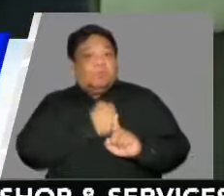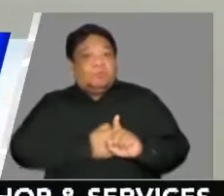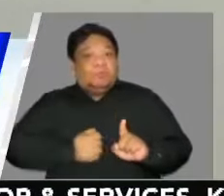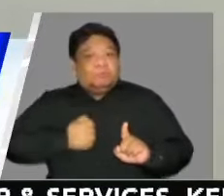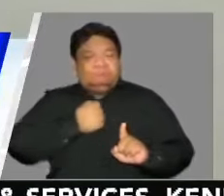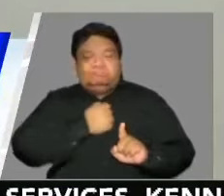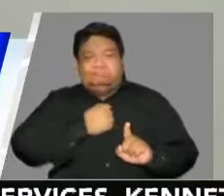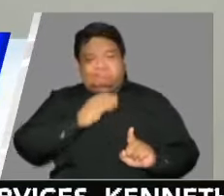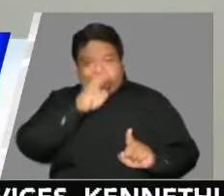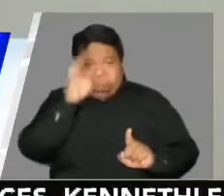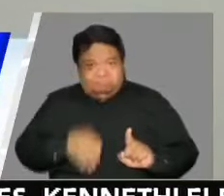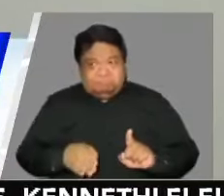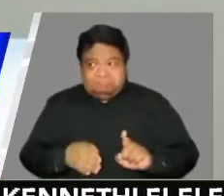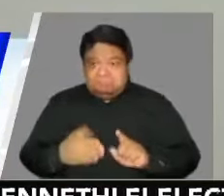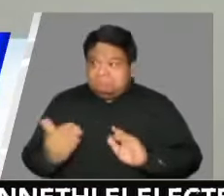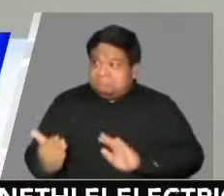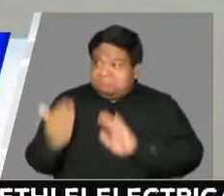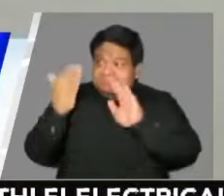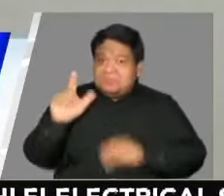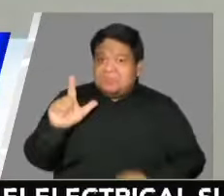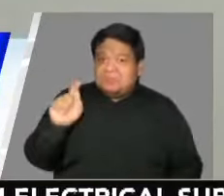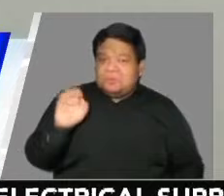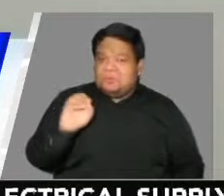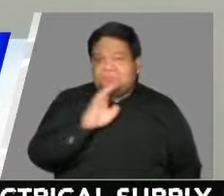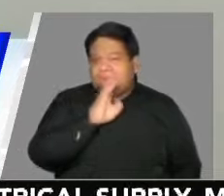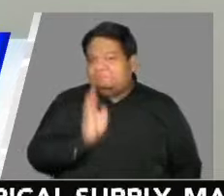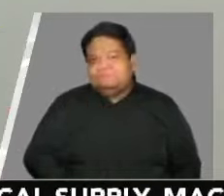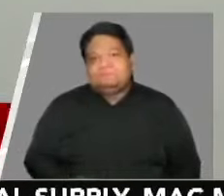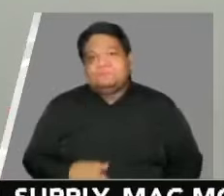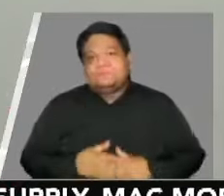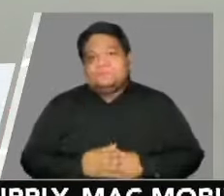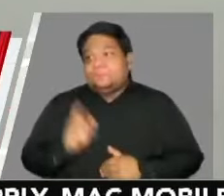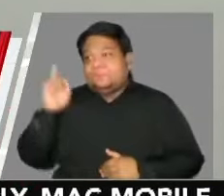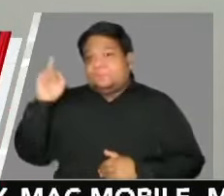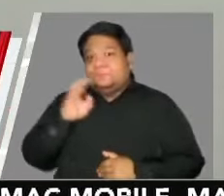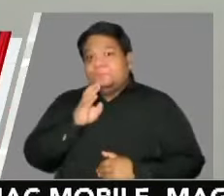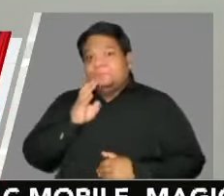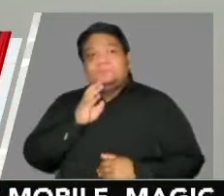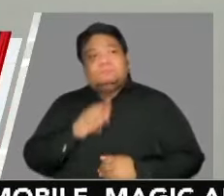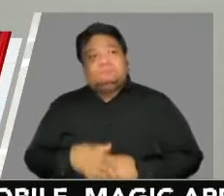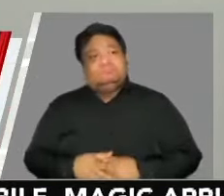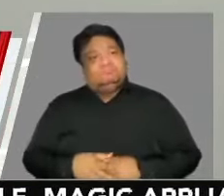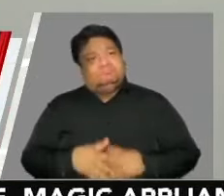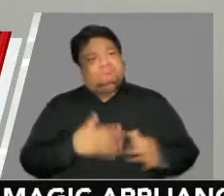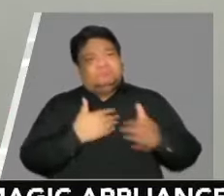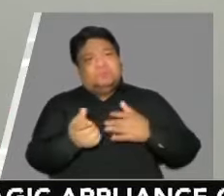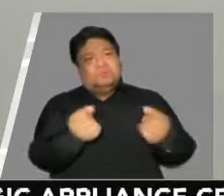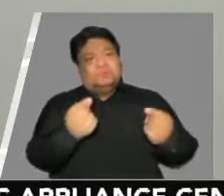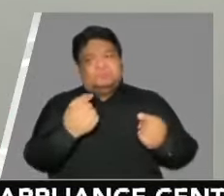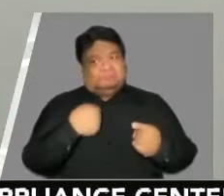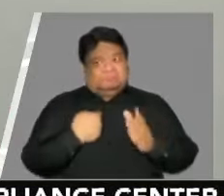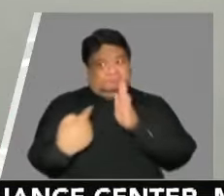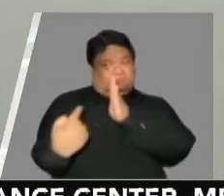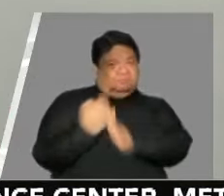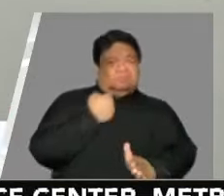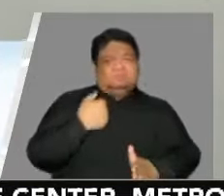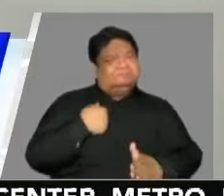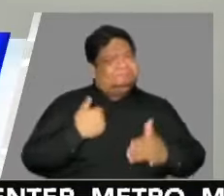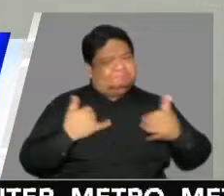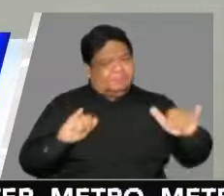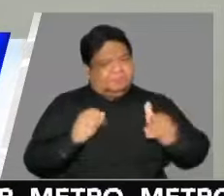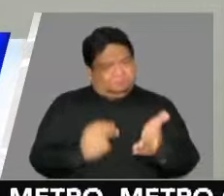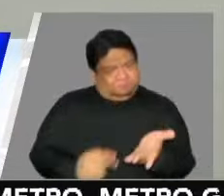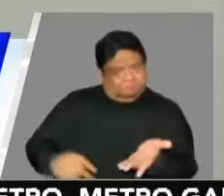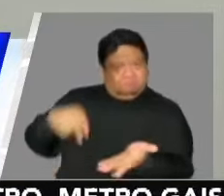mismo kahit anong gawin niyo diyan kahit patayin niyo pa ako sa kalsada I will still rise up again